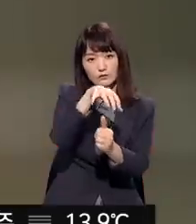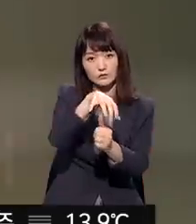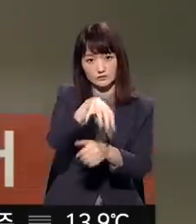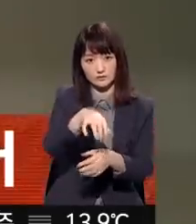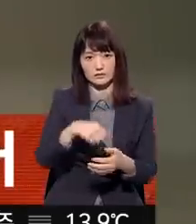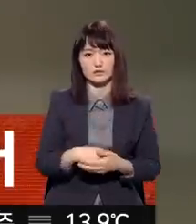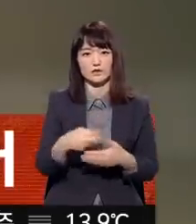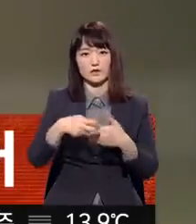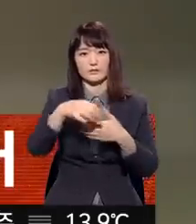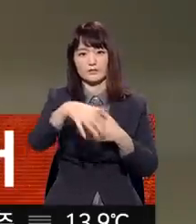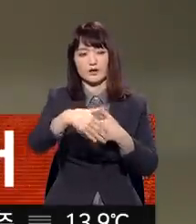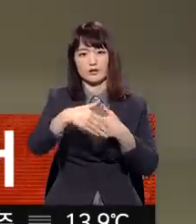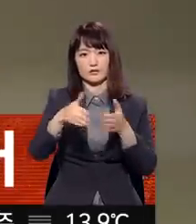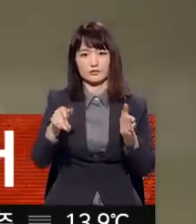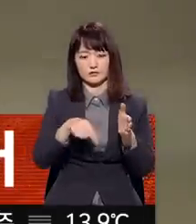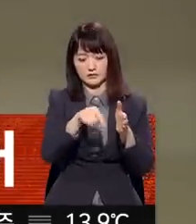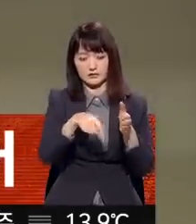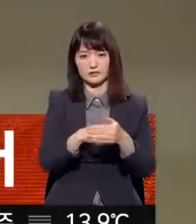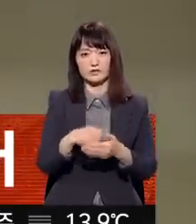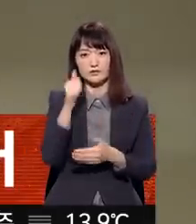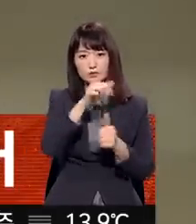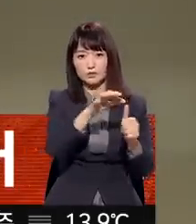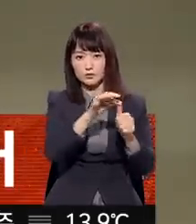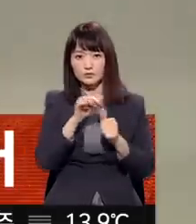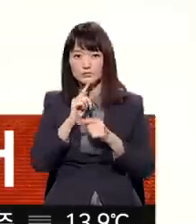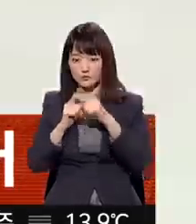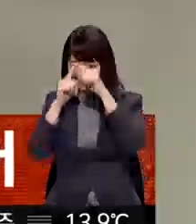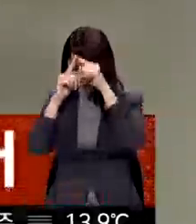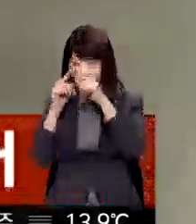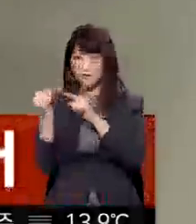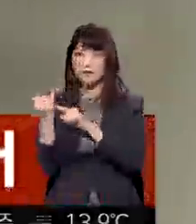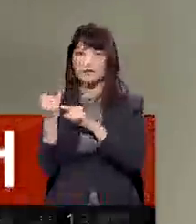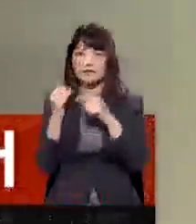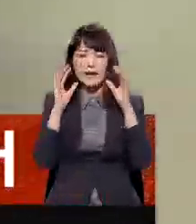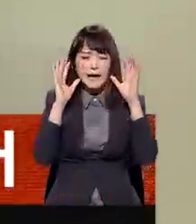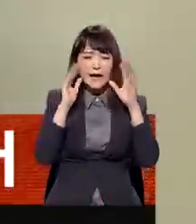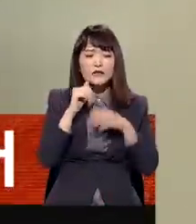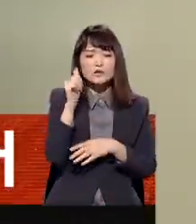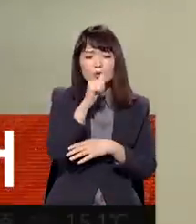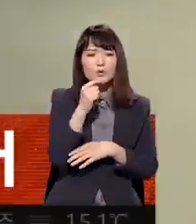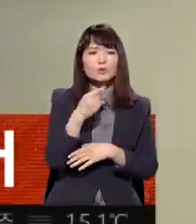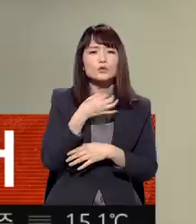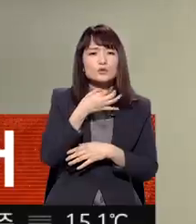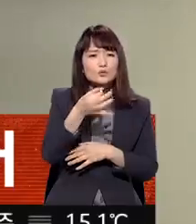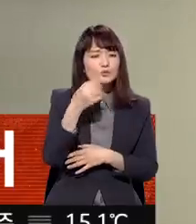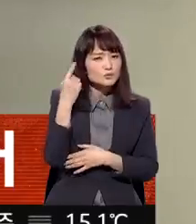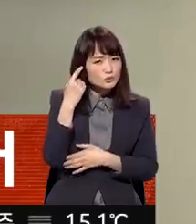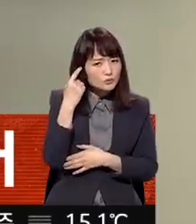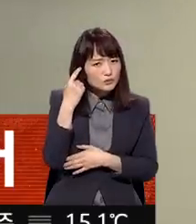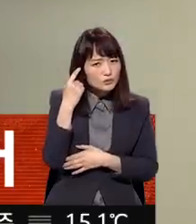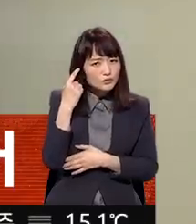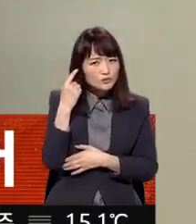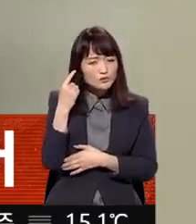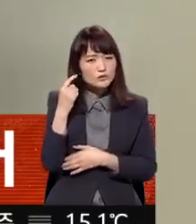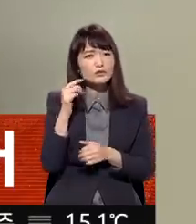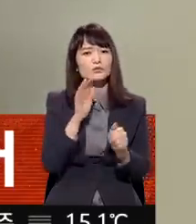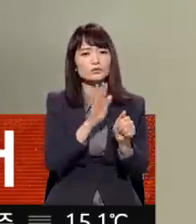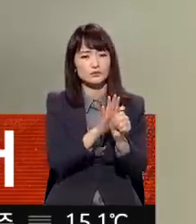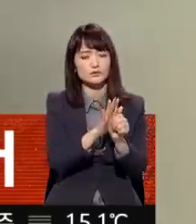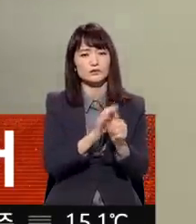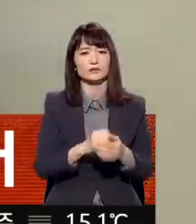한 병실이었습니다. 고양이를 구조했던 간호사는 벽에서 아기 고양이 울음소리가 들렸고 동료들과 함께 구출했다고